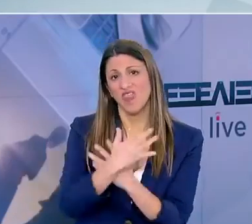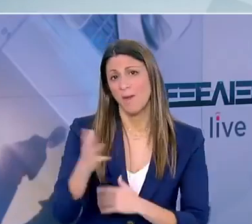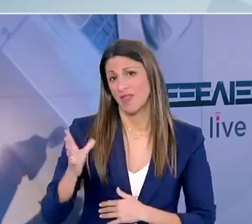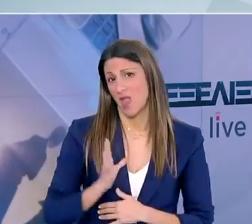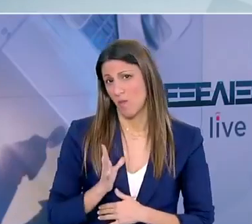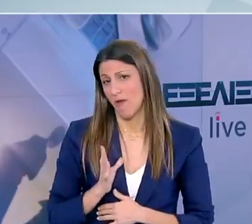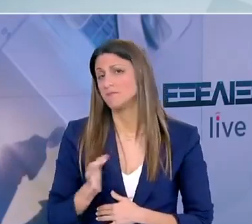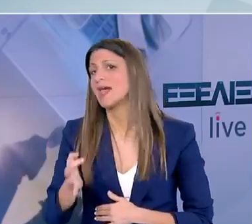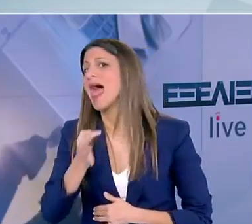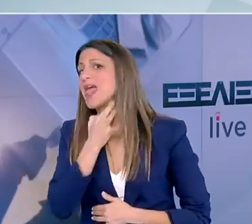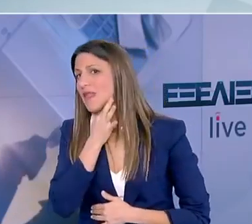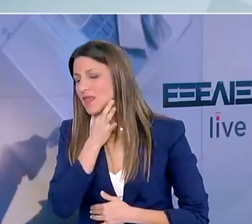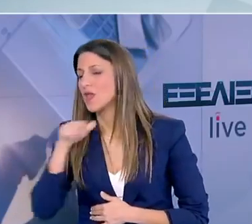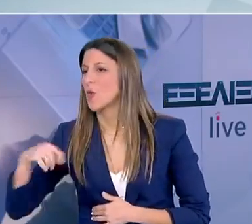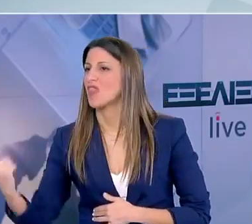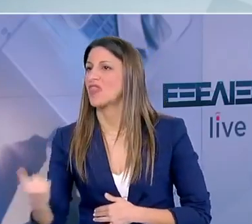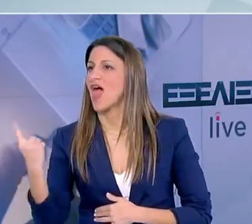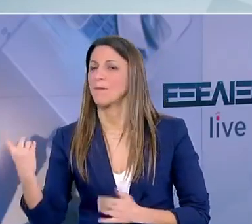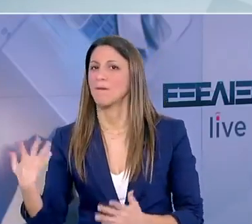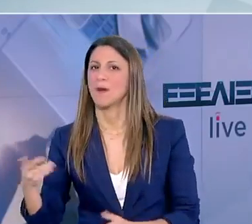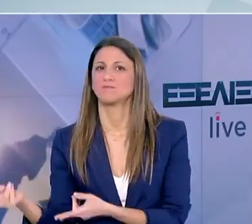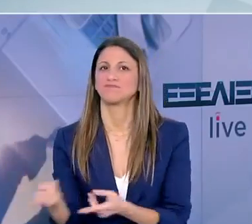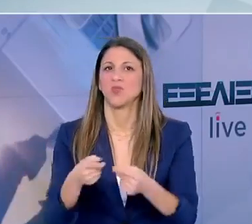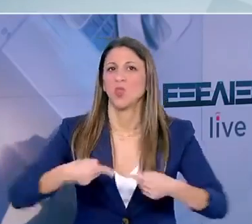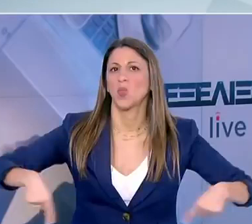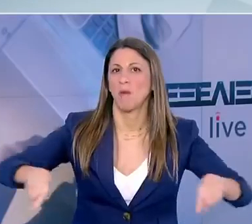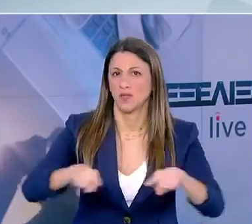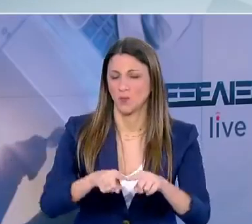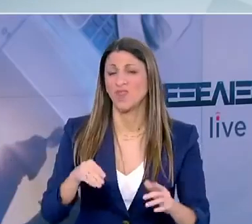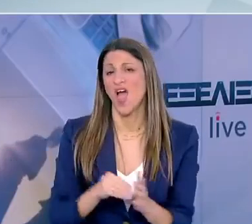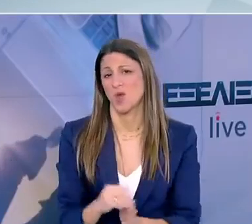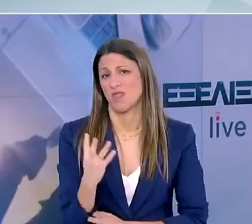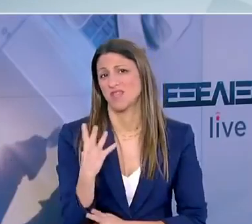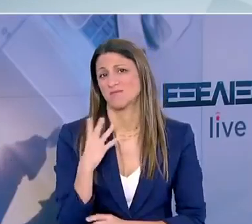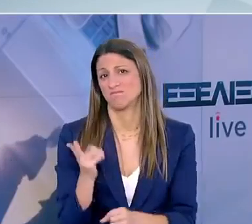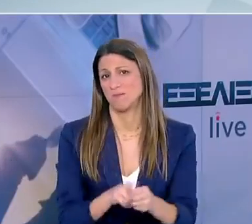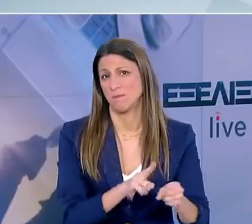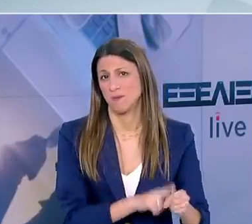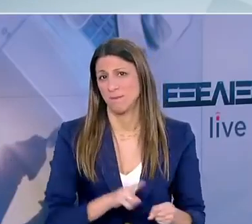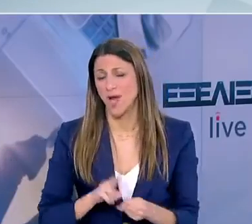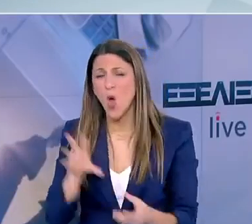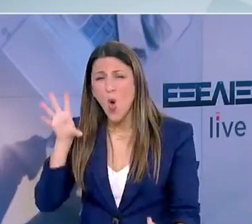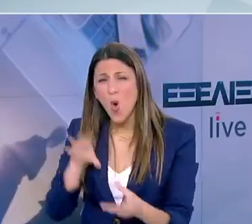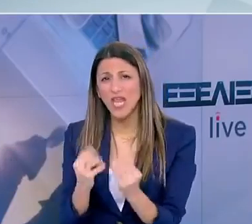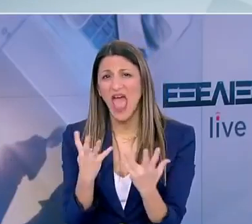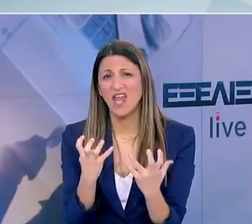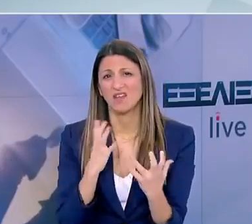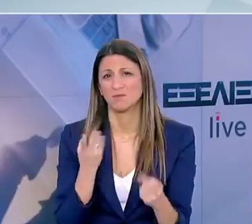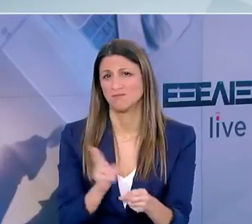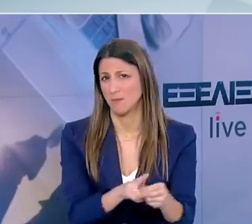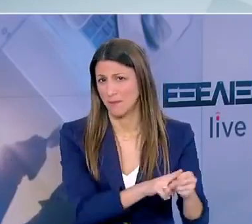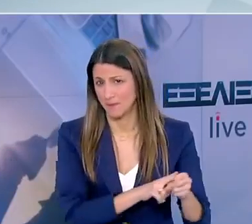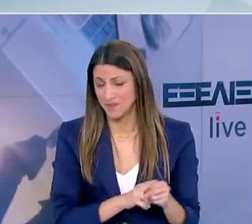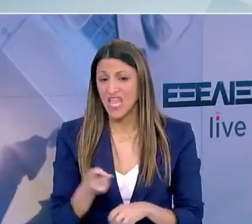από τις ΜΕΘ. Τέλος, έχουμε 4 ακόμα καταγεγραμμένους θανάτους και 90 θανάτους συνολικά στη χώρα.